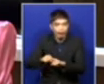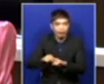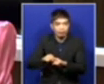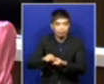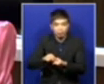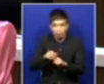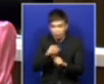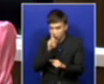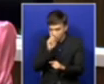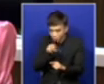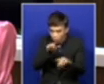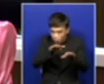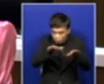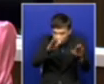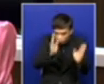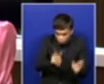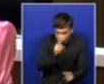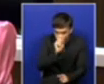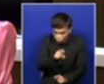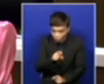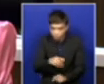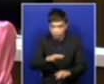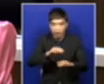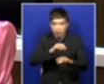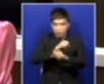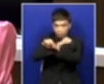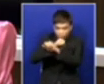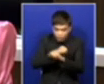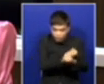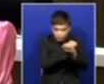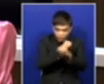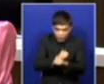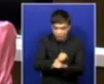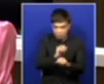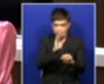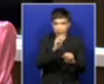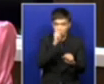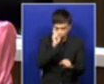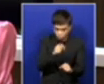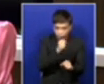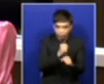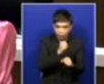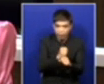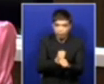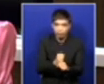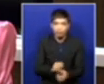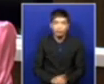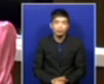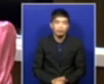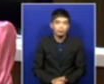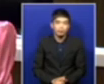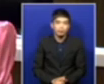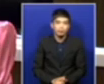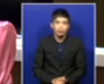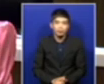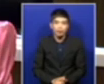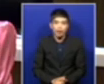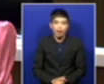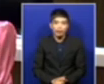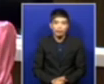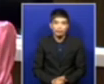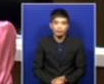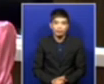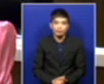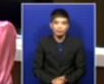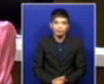ไปต้องตั้งโต๊ะอย่างนี้คุณไม่ทำสุขอนามัยแบบนั้นแบบนี้นี่รับมาเป็นกระปุกท่านประธานครับเรื่องแบบนี้เกิดขึ้นนะ